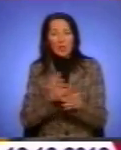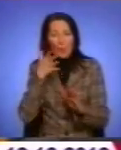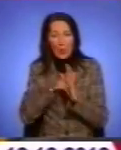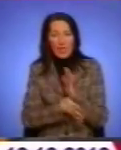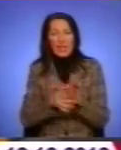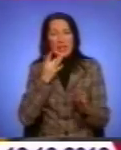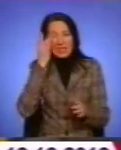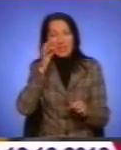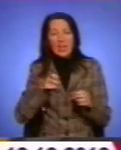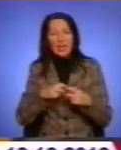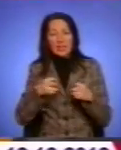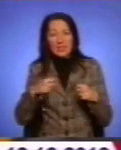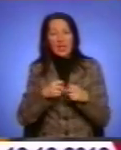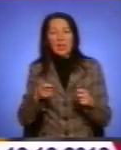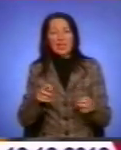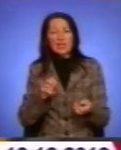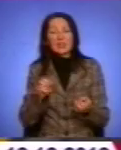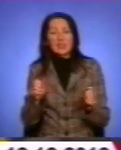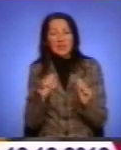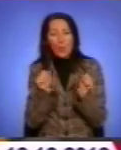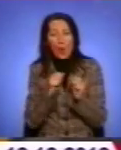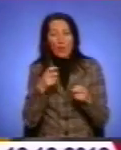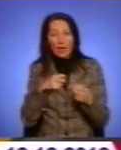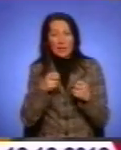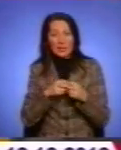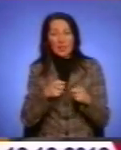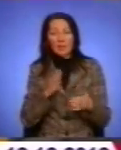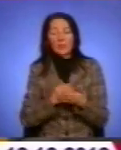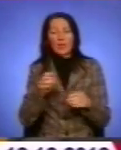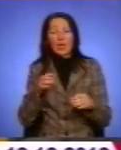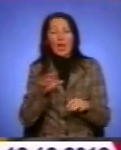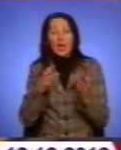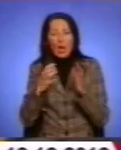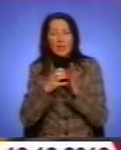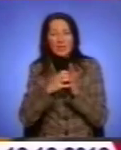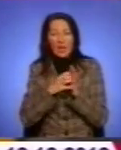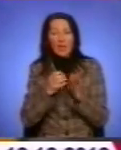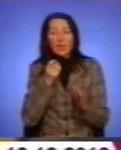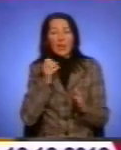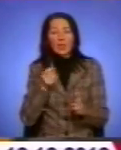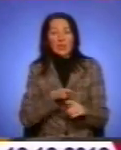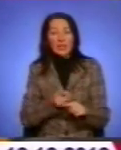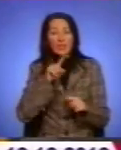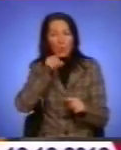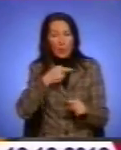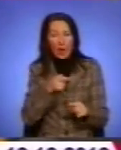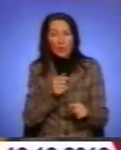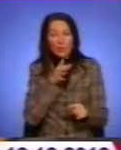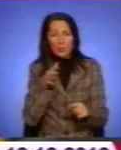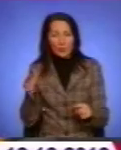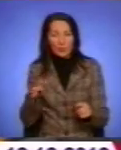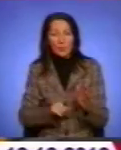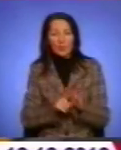Відповідно, знаки, які обмежуючі знаки, які вимагають під час настання таких погодних умов проїзду по так